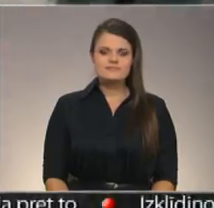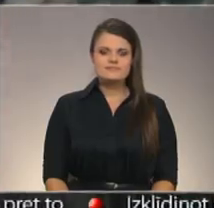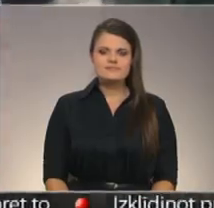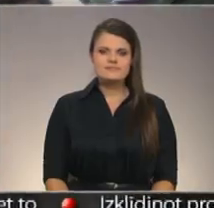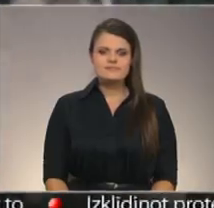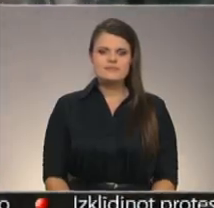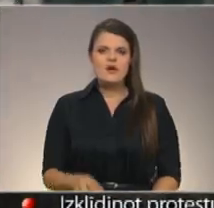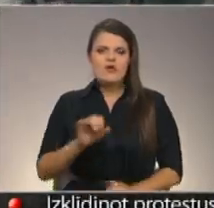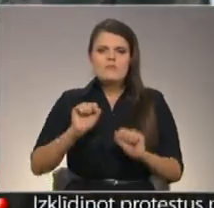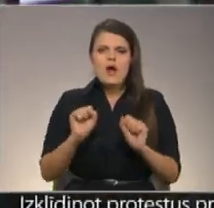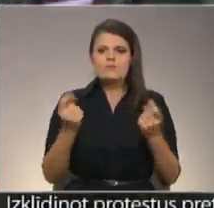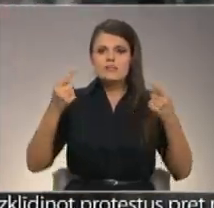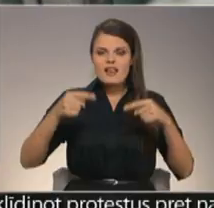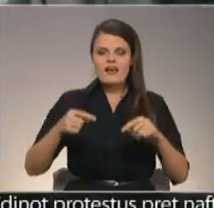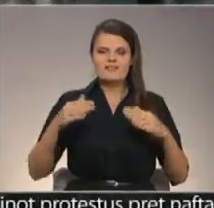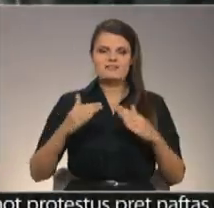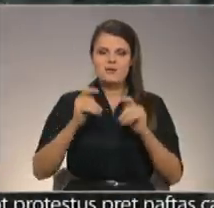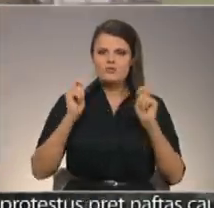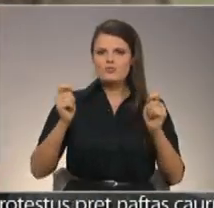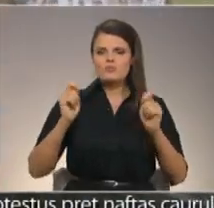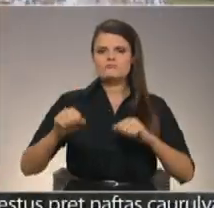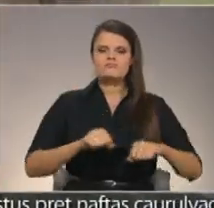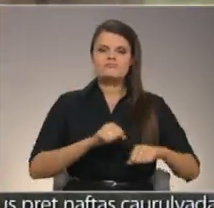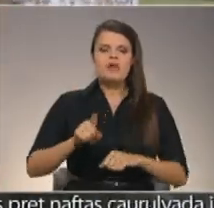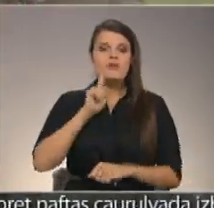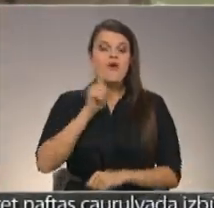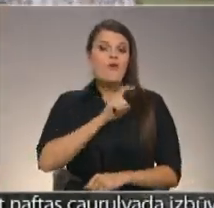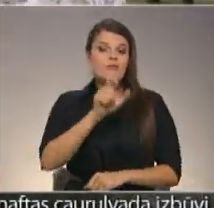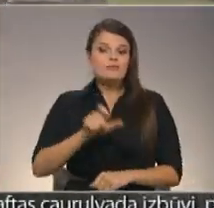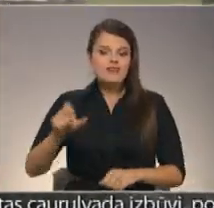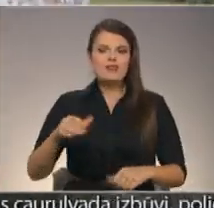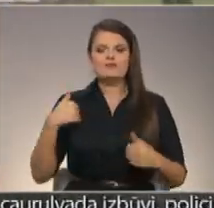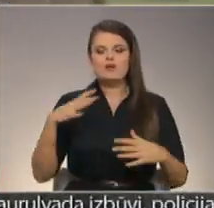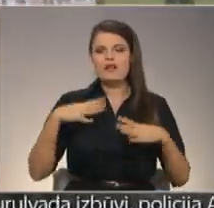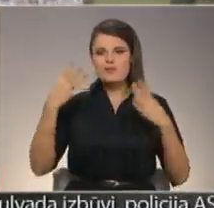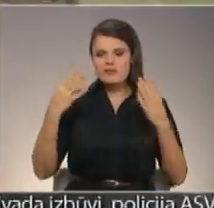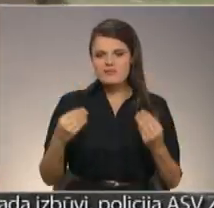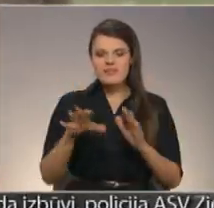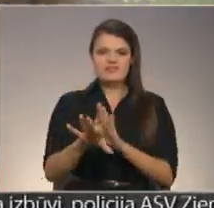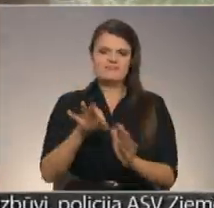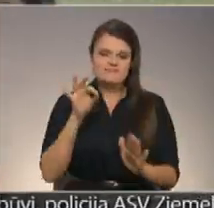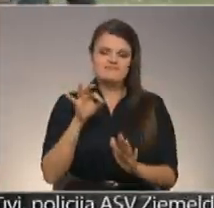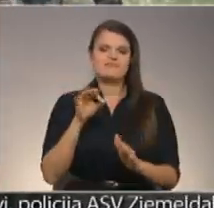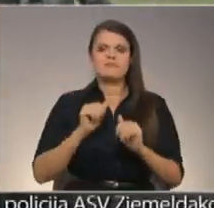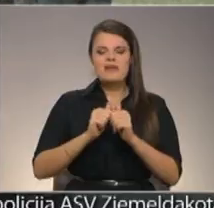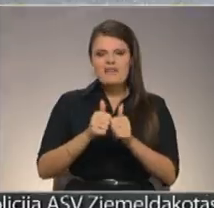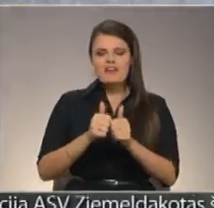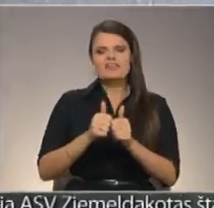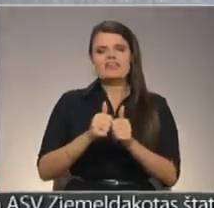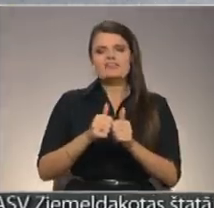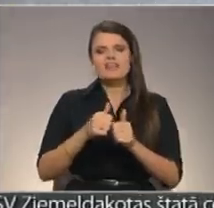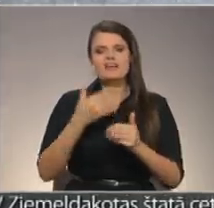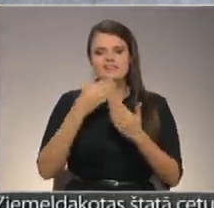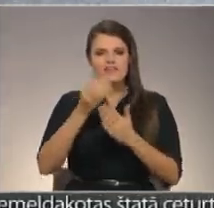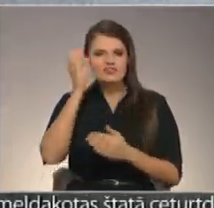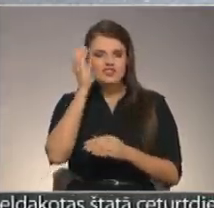Augstā un drēgnā laikā zem svinīgas mūzikas soļo jaunsargi, kas skolēnu brīdienas izvēlējušies pavadīt, papildinot savas zināšanas un pilnveidojot sevi, lai